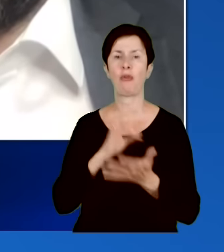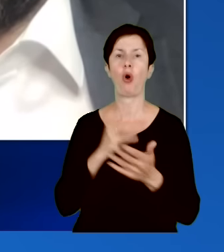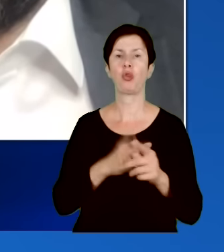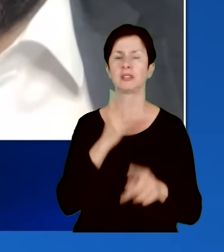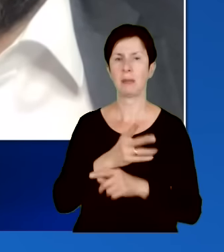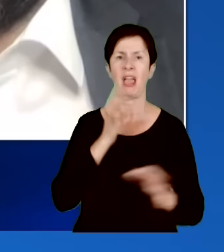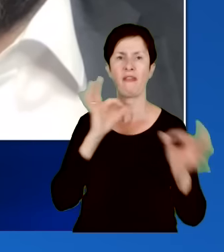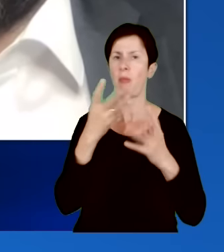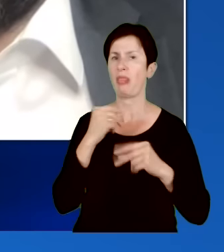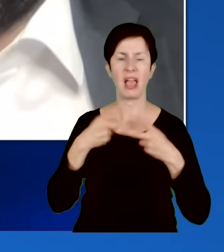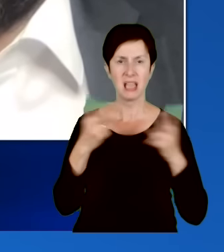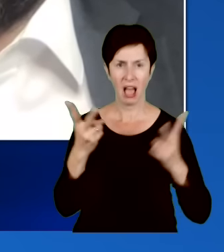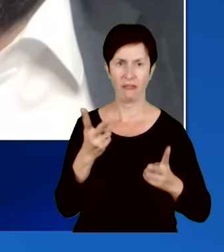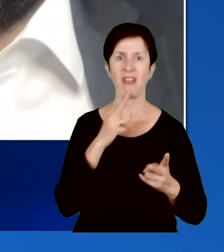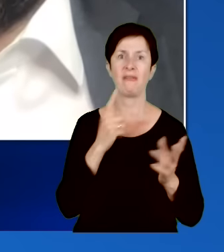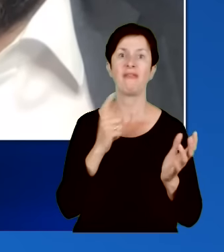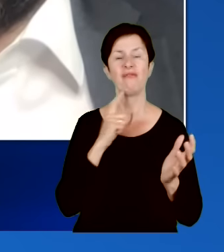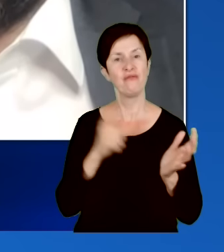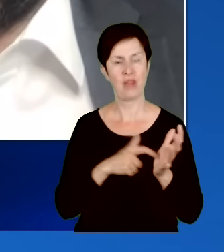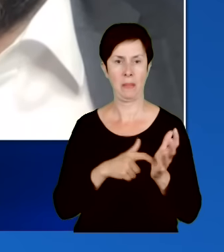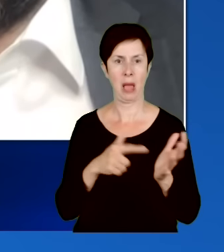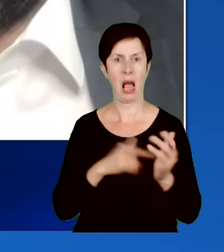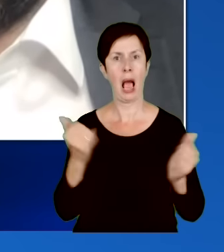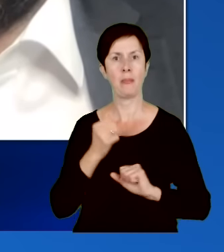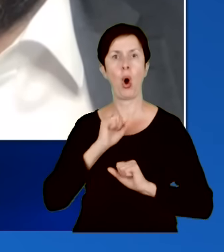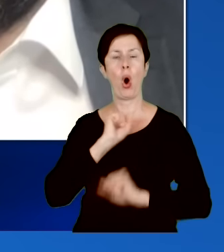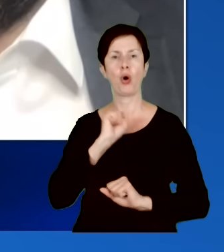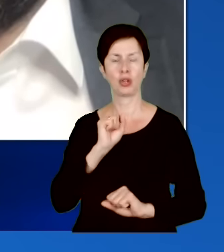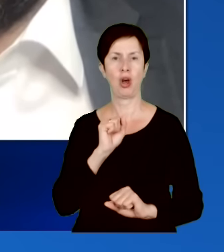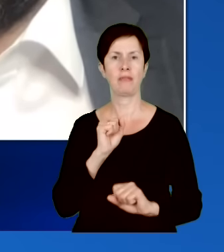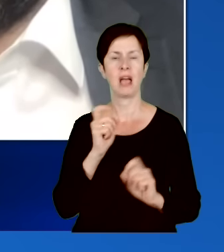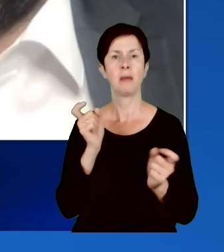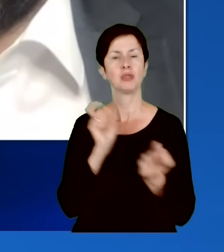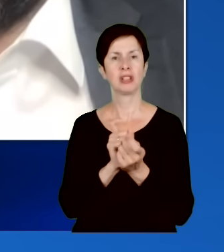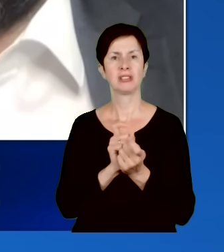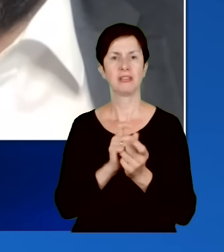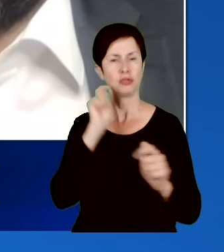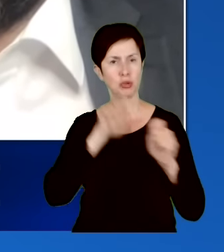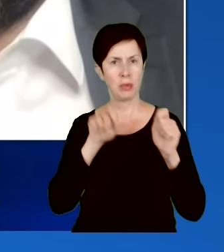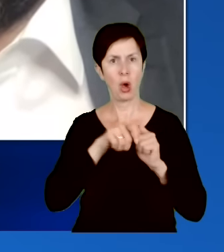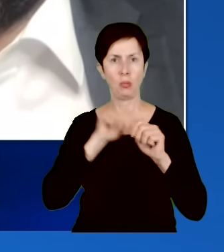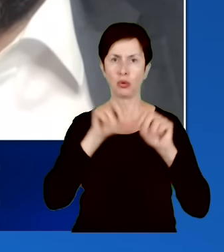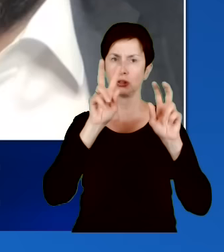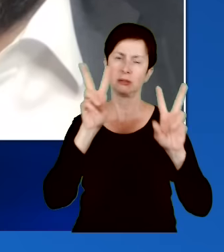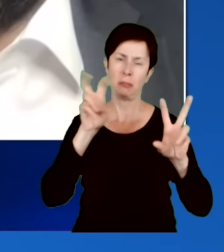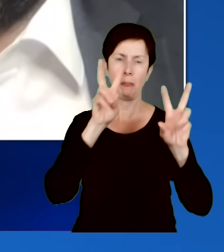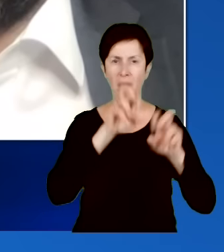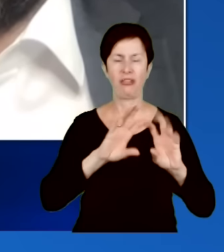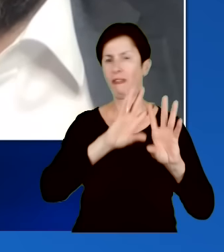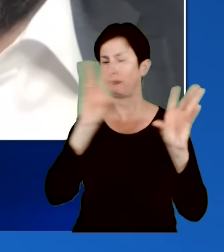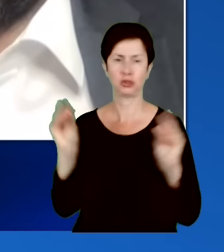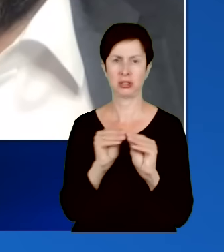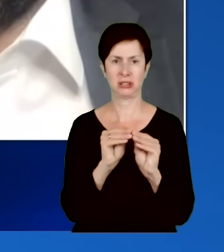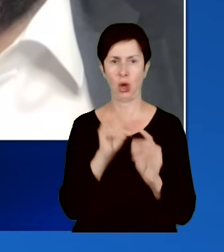pozwalała właściwie wymagała tego aby ochrona kontrwywiadowcza badała wszystkich mówiąc kolokwialnie wrzucania